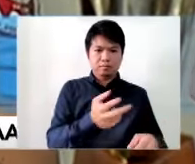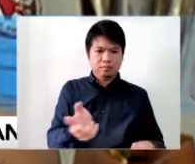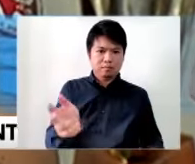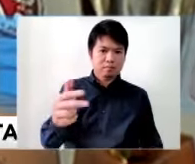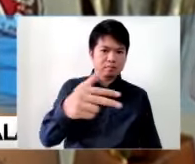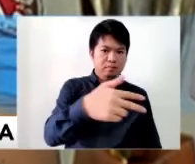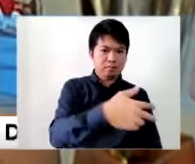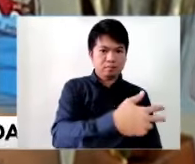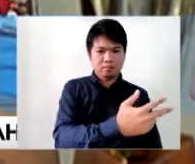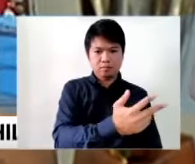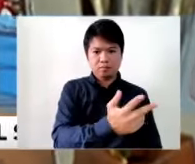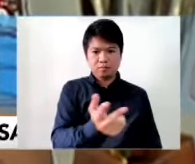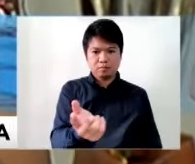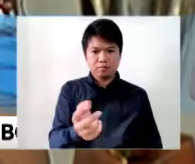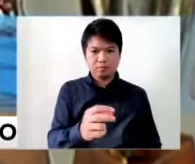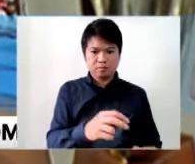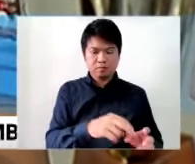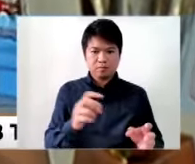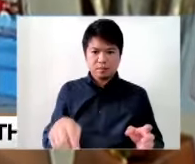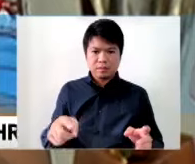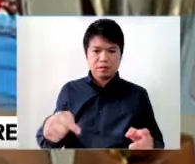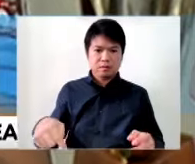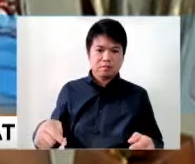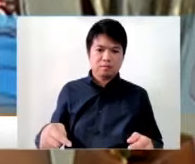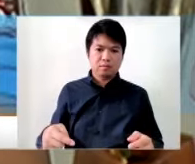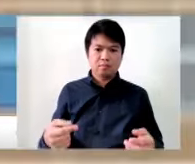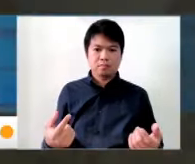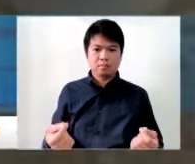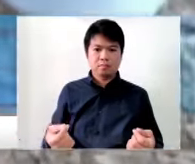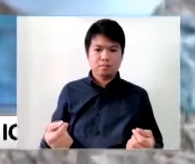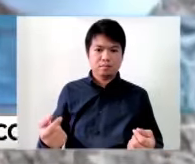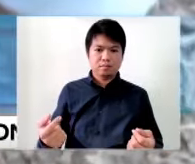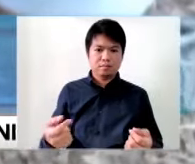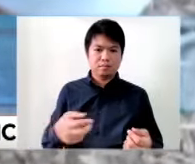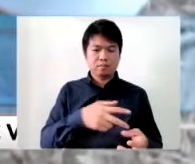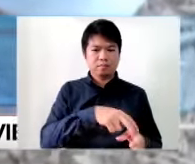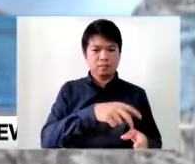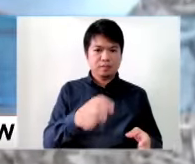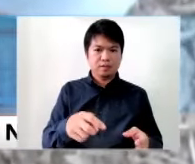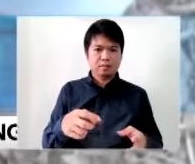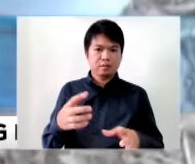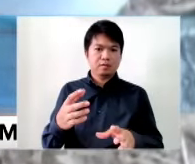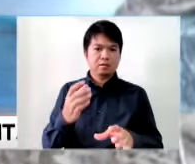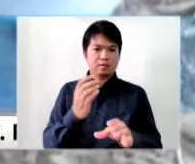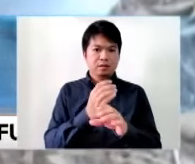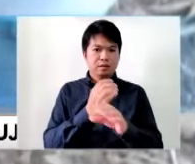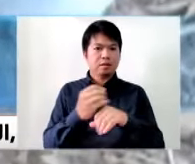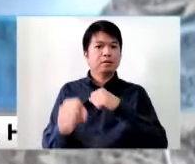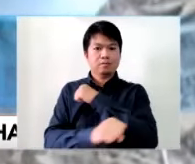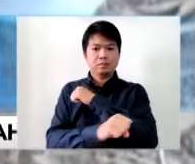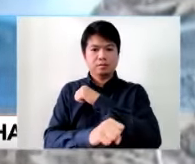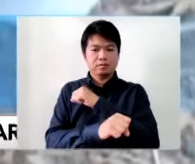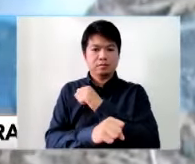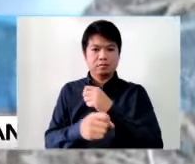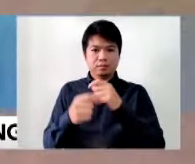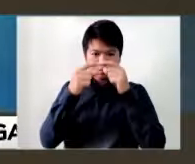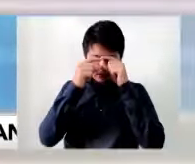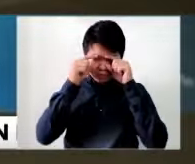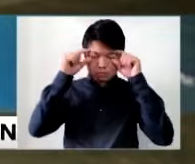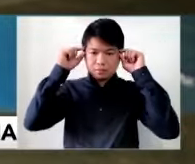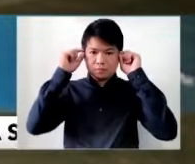ng robbery hold-up na yung at kinarnap na yung sasakyan niya. Sunod na piniringan at ginapos ng mga suspect ang